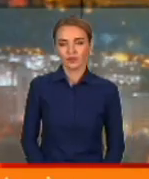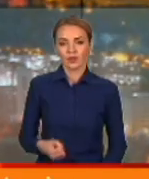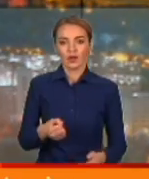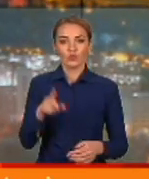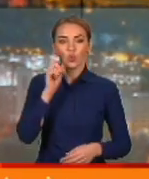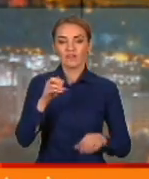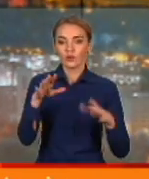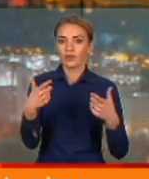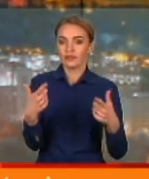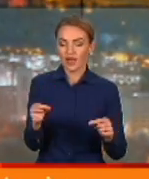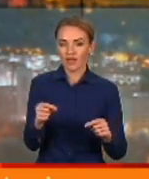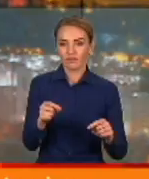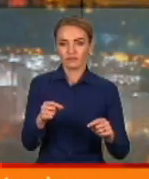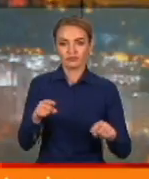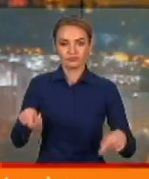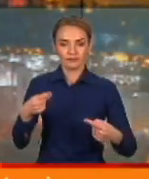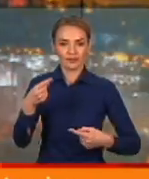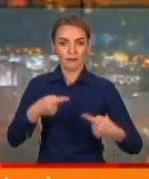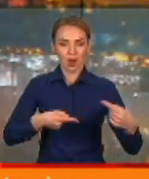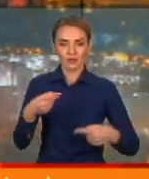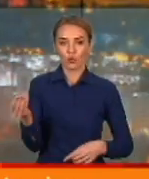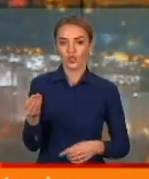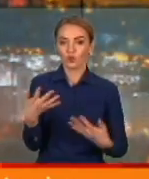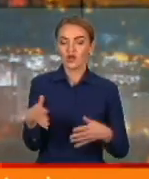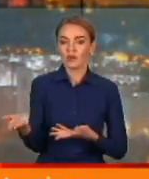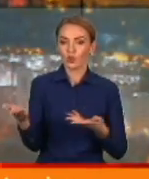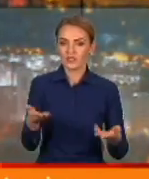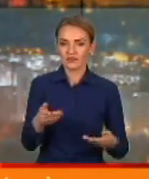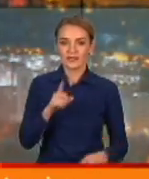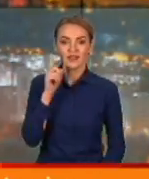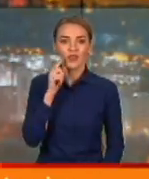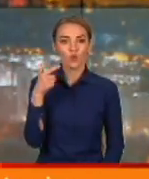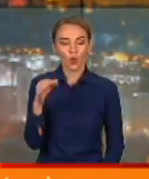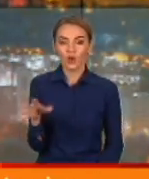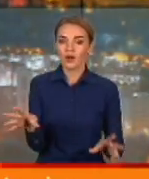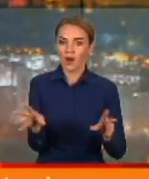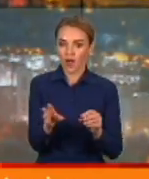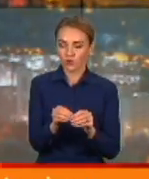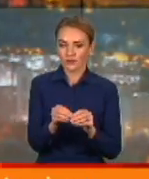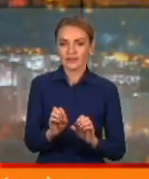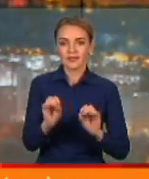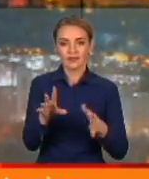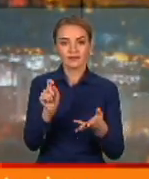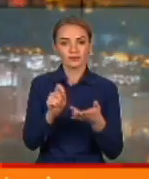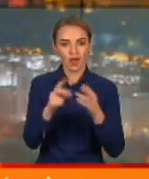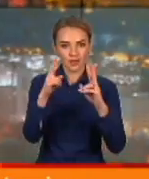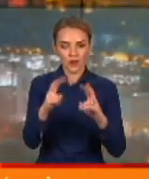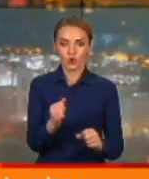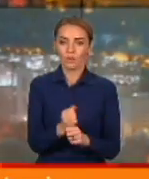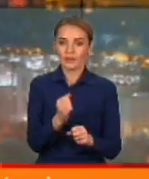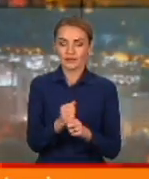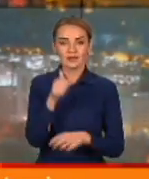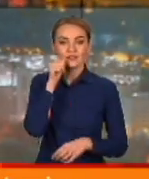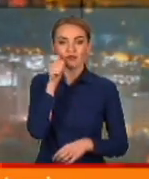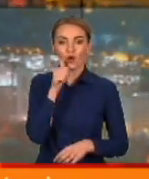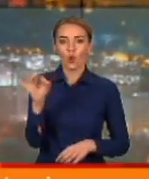А доки вирішуючи, де саме влаштовувати дебати, Петро Порошенко вже запросив Володимира Зеленського разом здати аналізи і зробити це